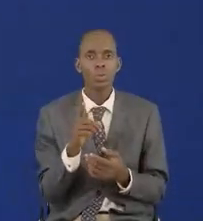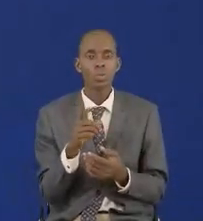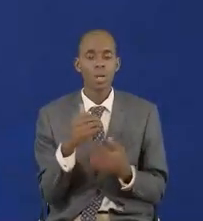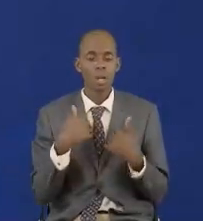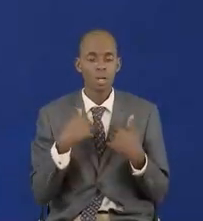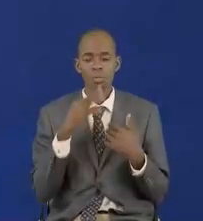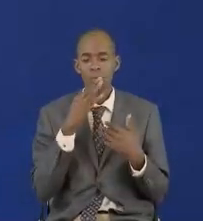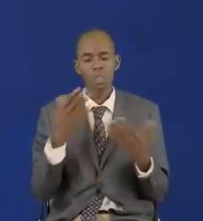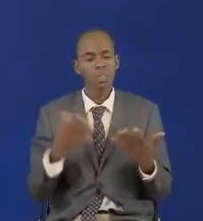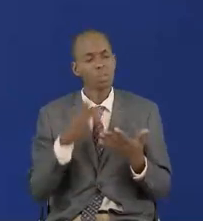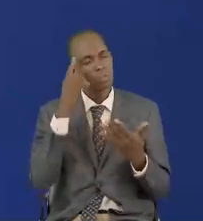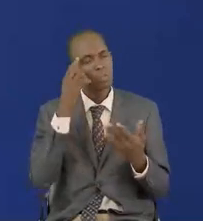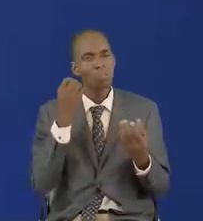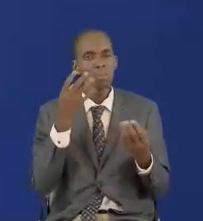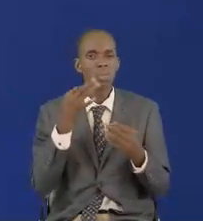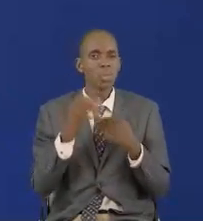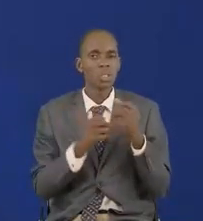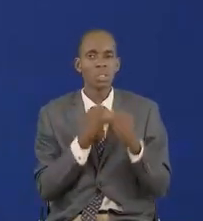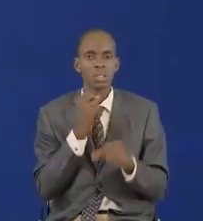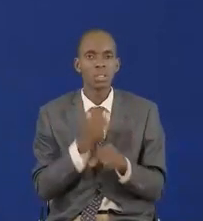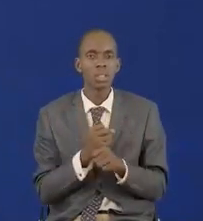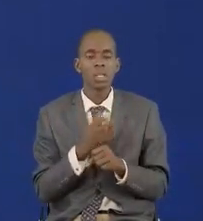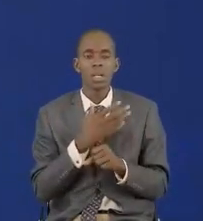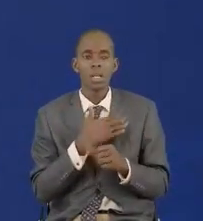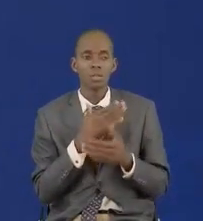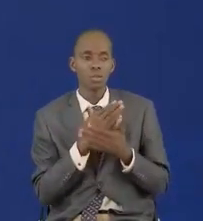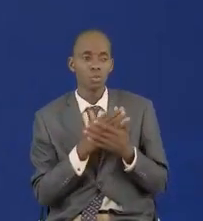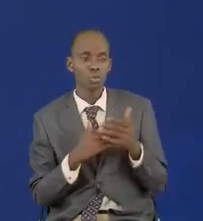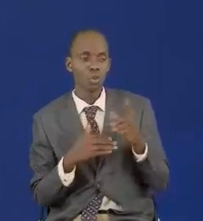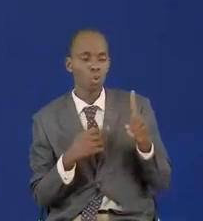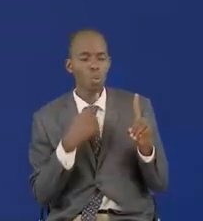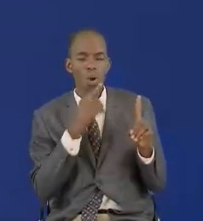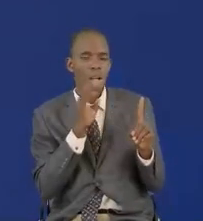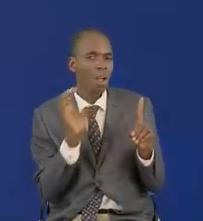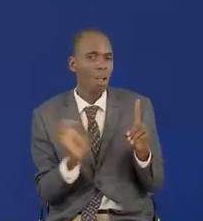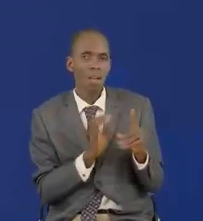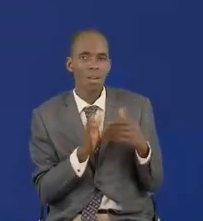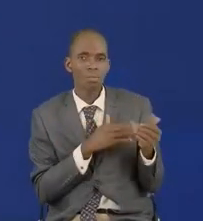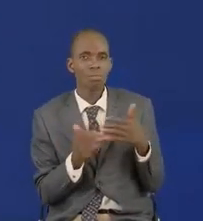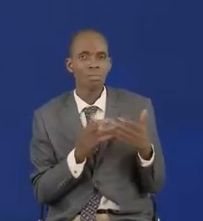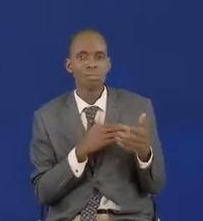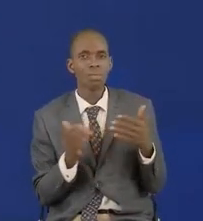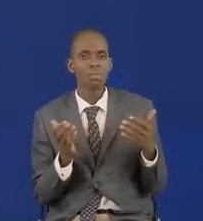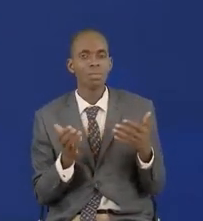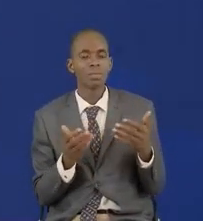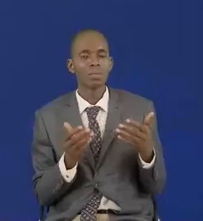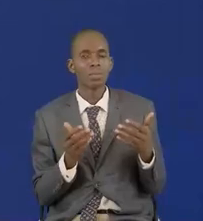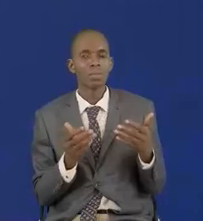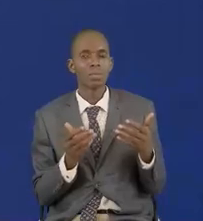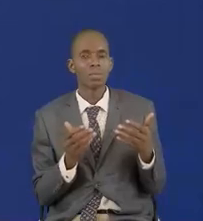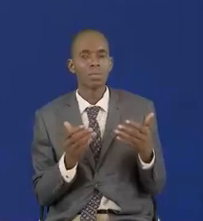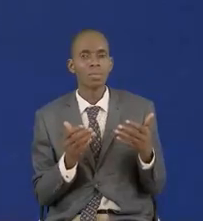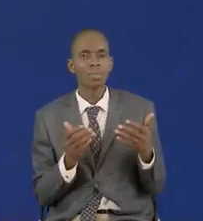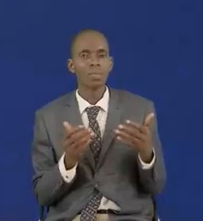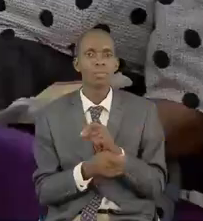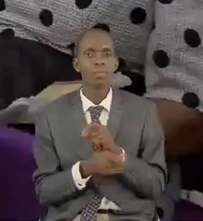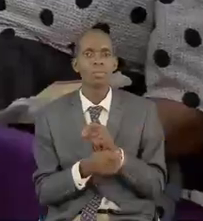passé des années ici et quelqu'un qui que soit la personne apporte quelque chose quelque